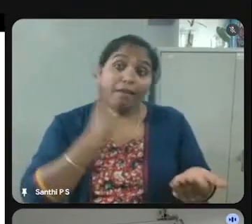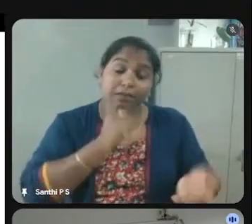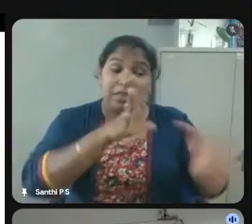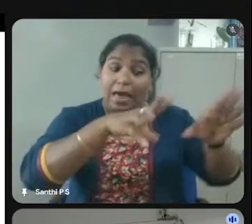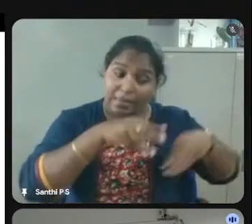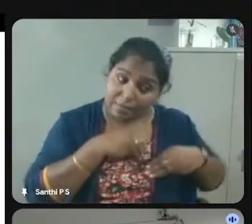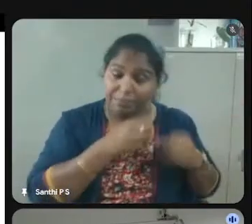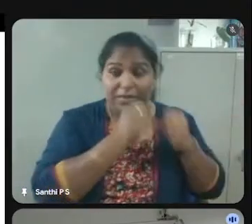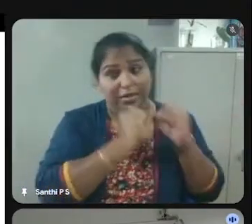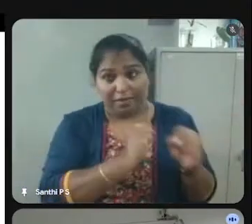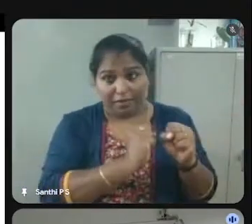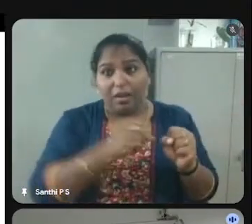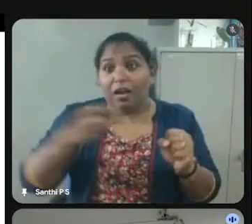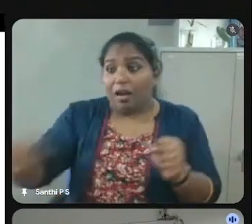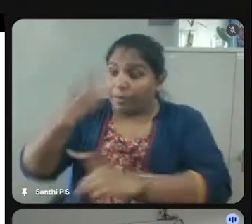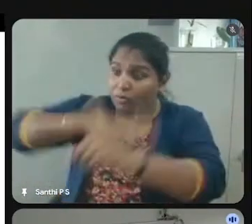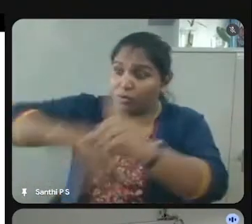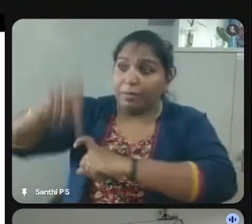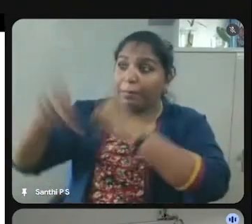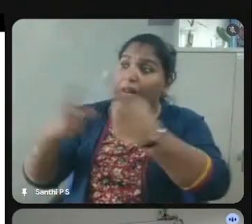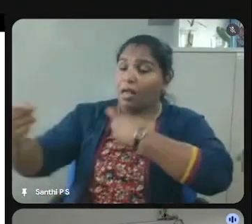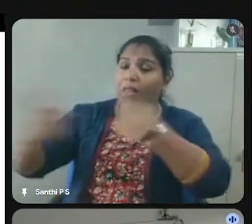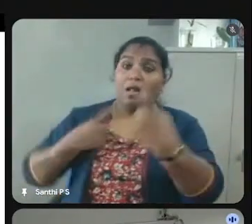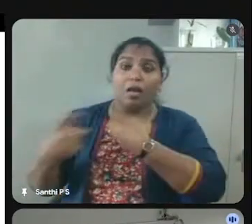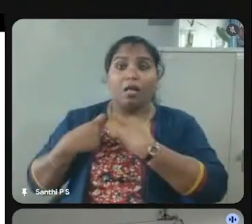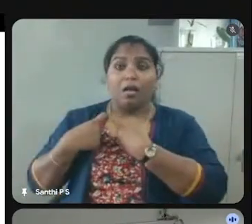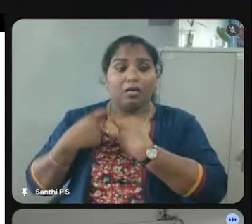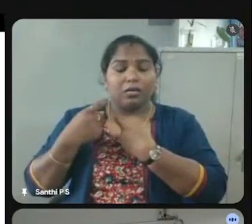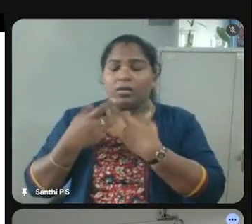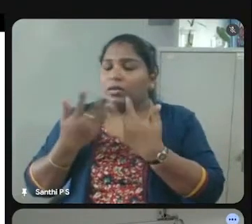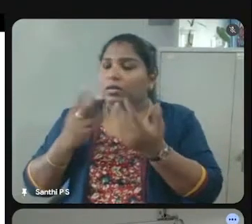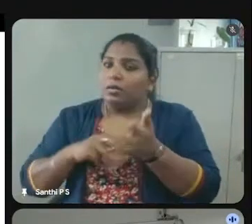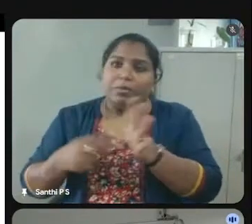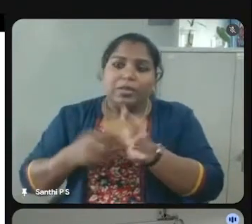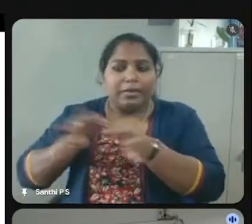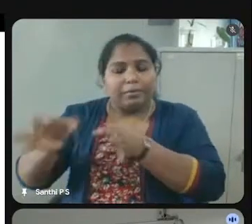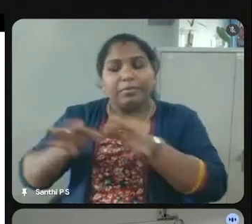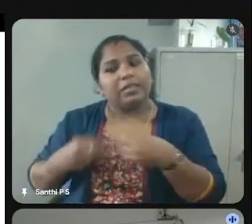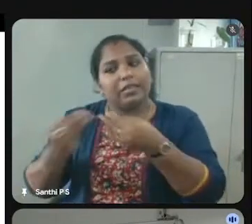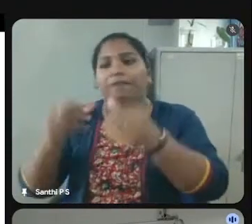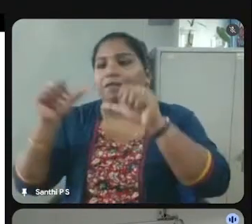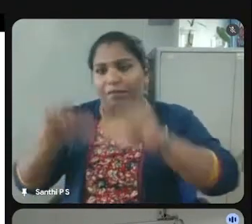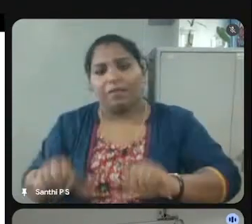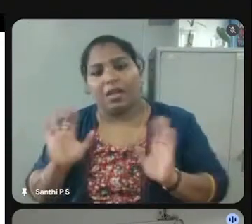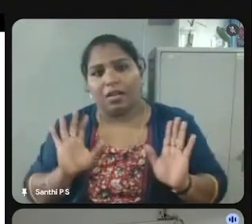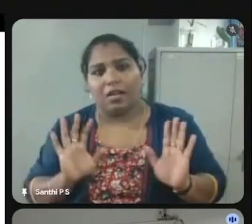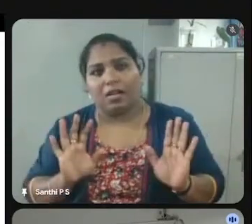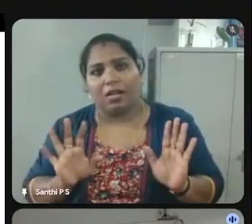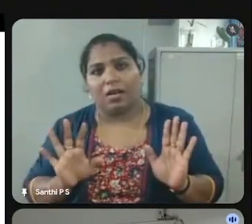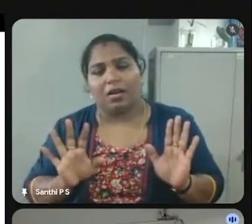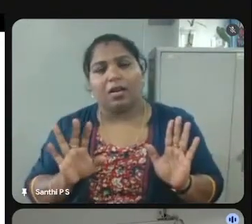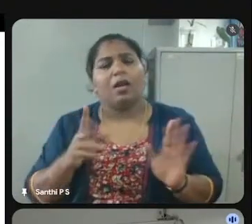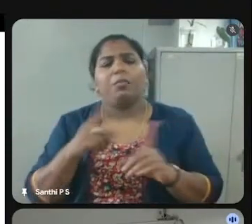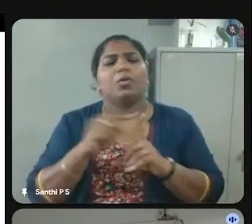ചെയ്ത് കൊടുക്കാനോ അതെന്തിനു വേണ്ടിയിട്ടാണെന്ന് പറയാനോ ഉള്ള ഒരു മാനസികാവസ്ഥ ഒട്ടും തന്നെ ഉണ്ടാവണം എന്നില്ല. അങ്ങനെ വരുമ്പോൾ ഇങ്ങനെയുള്ള സാഹചര്യങ്ങളിൽ